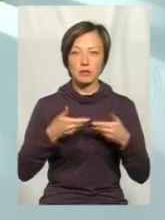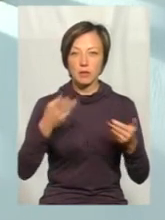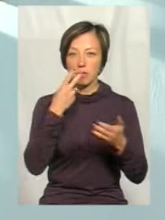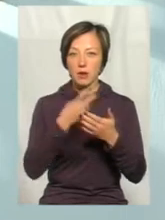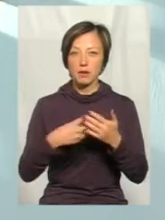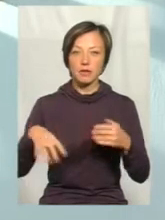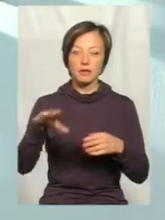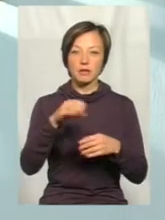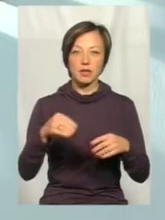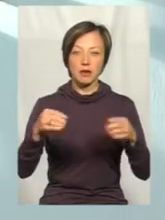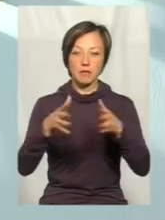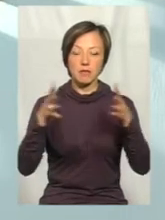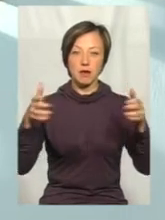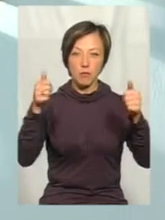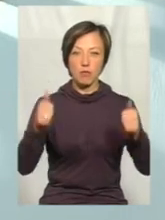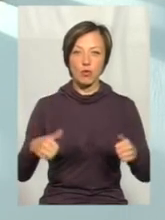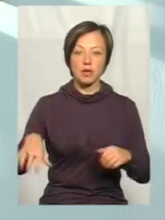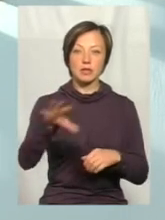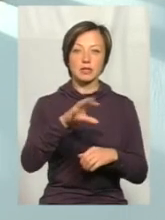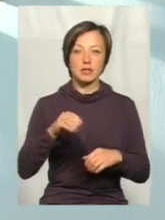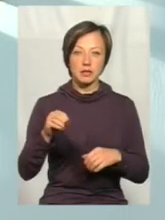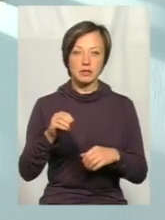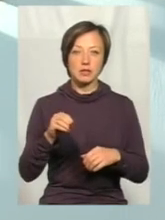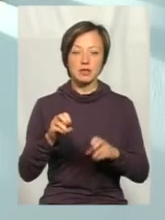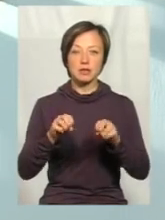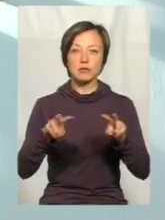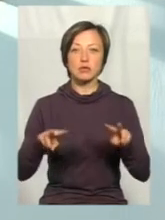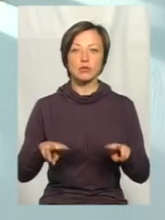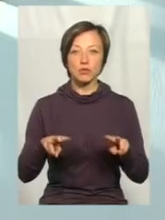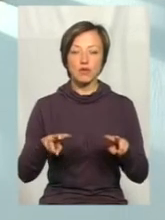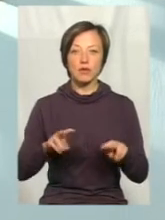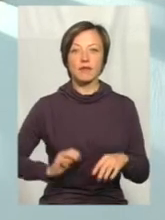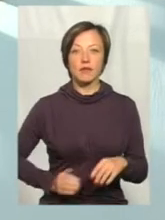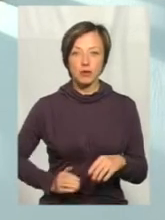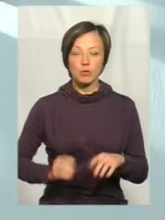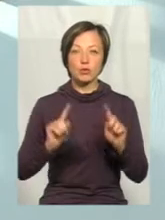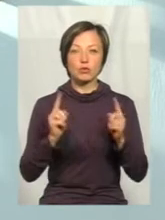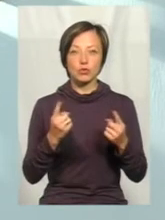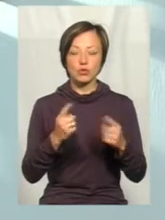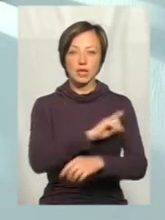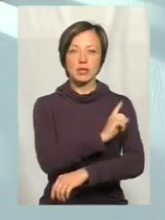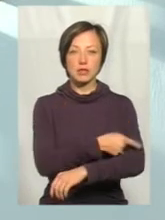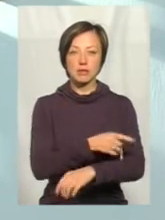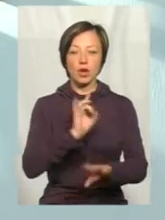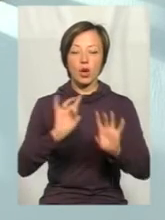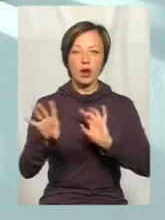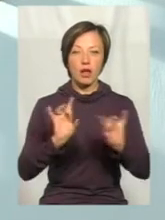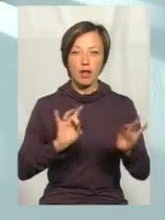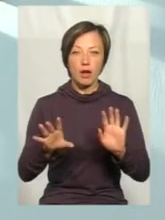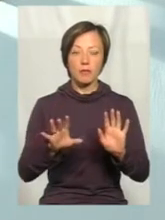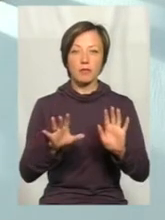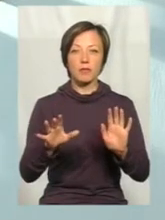на всіх білбордах, скрізь в спеціалізованих вже фірмах, дуже інтенсивно йде реклама, під